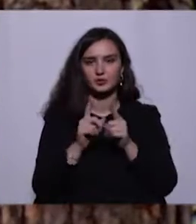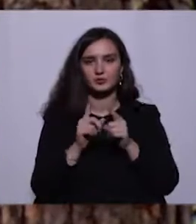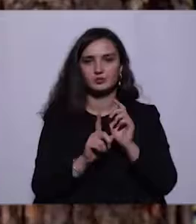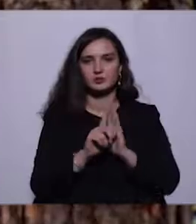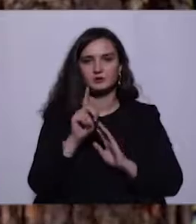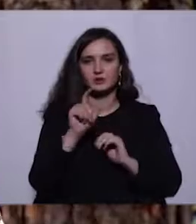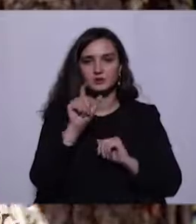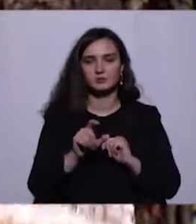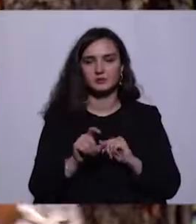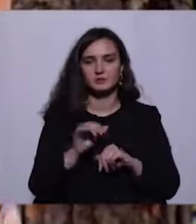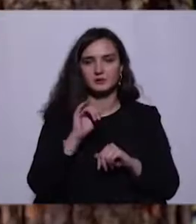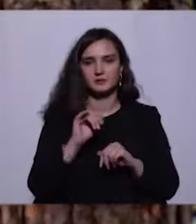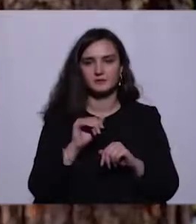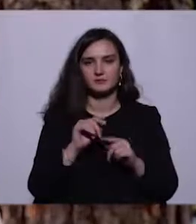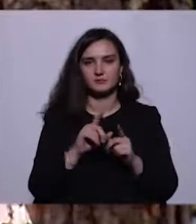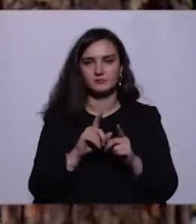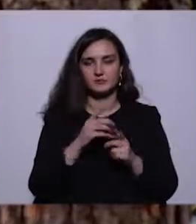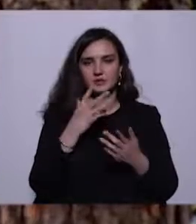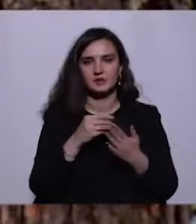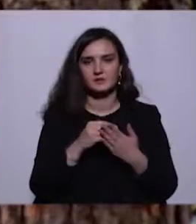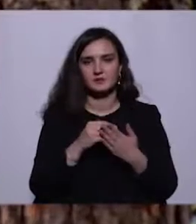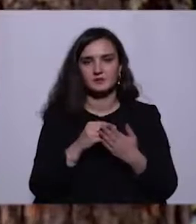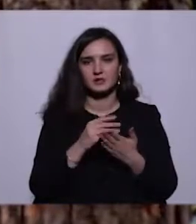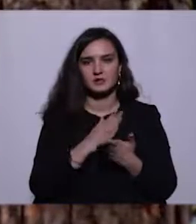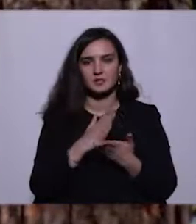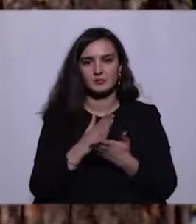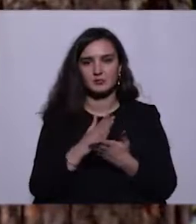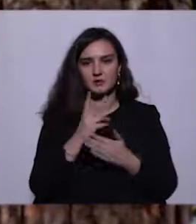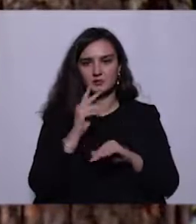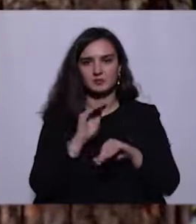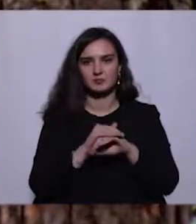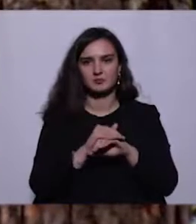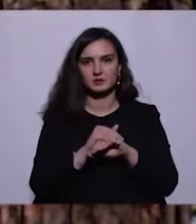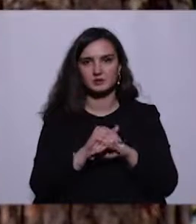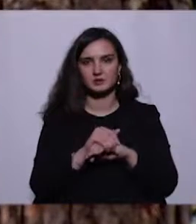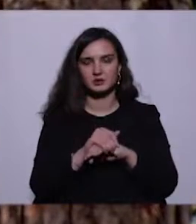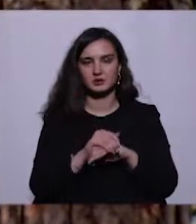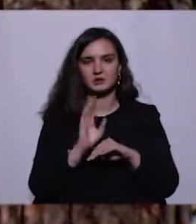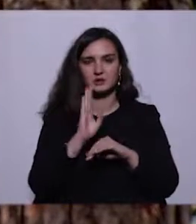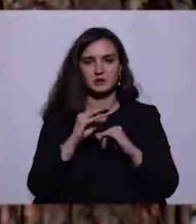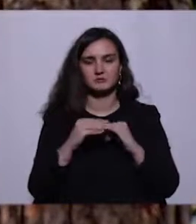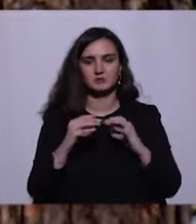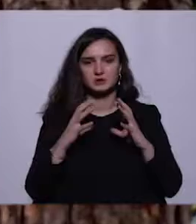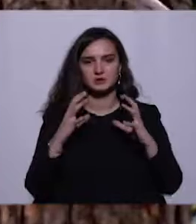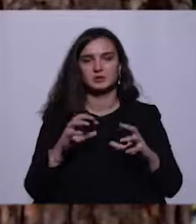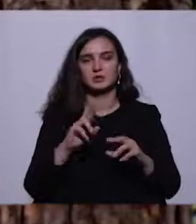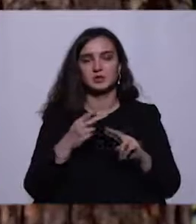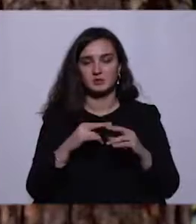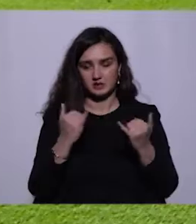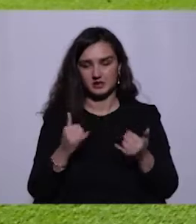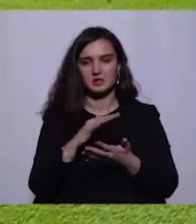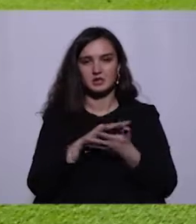თავიდან ადამიანმა ვერტიკალი დასვა, თავისი არსებობა დააფიქსირა დედამიწაზე და ამას